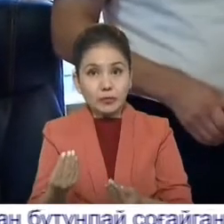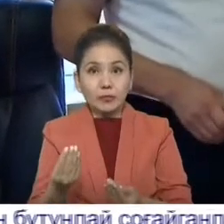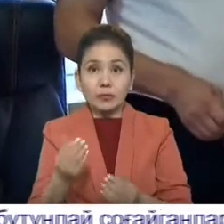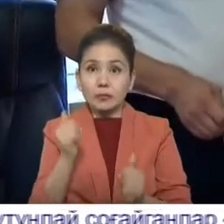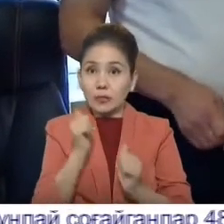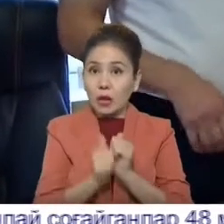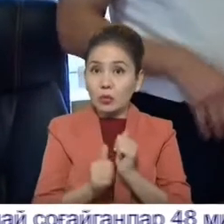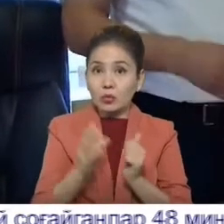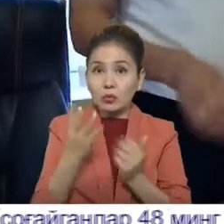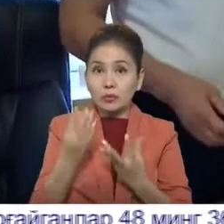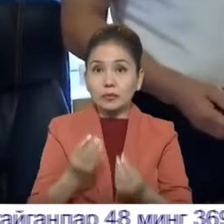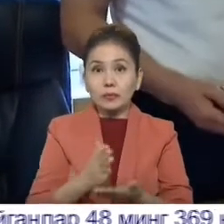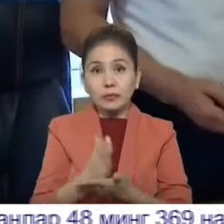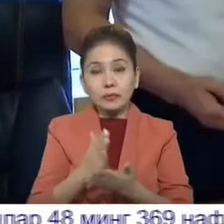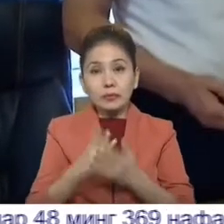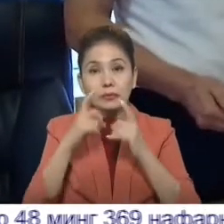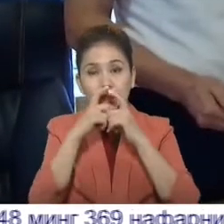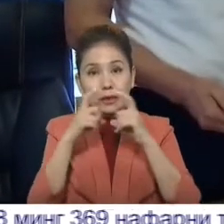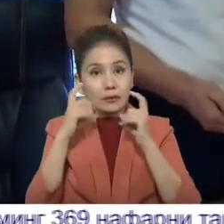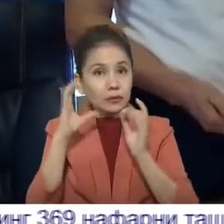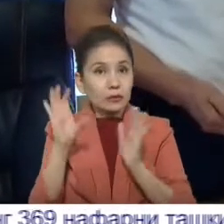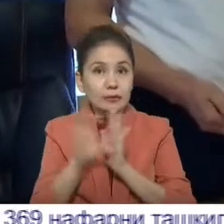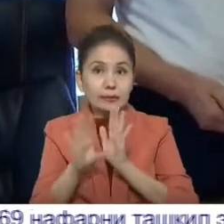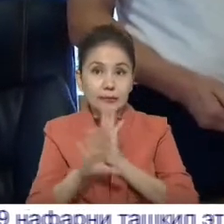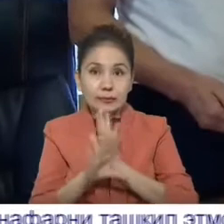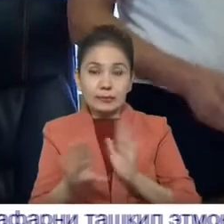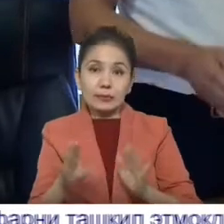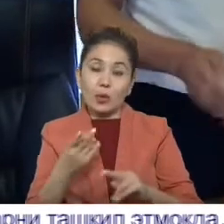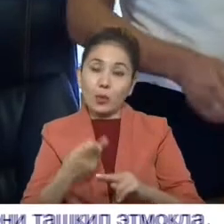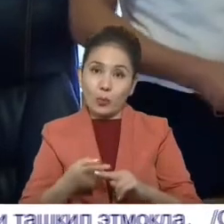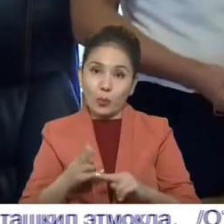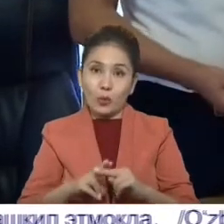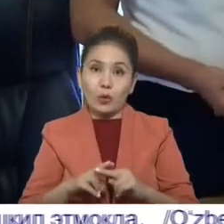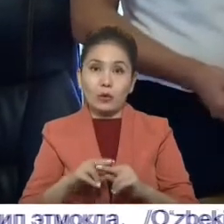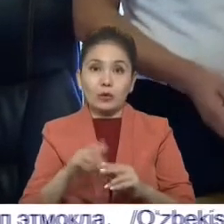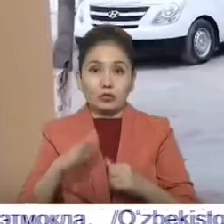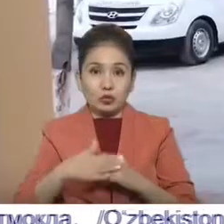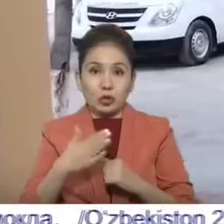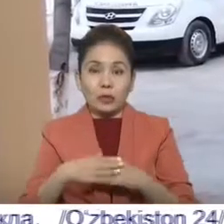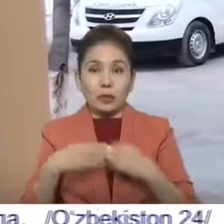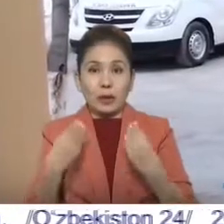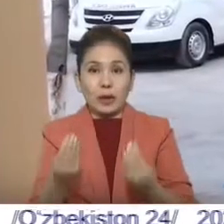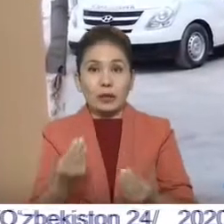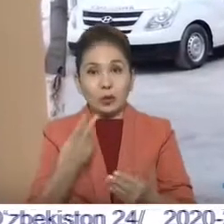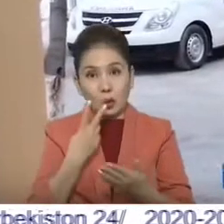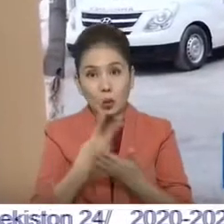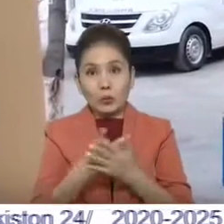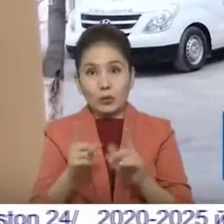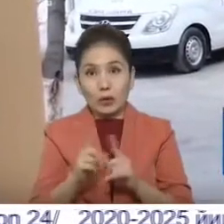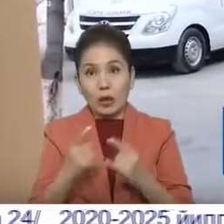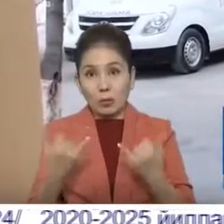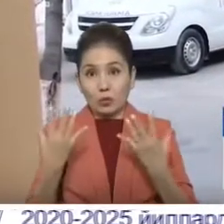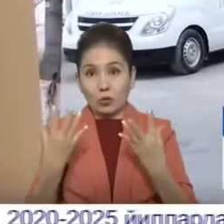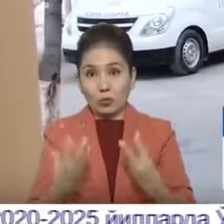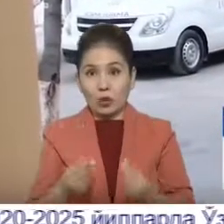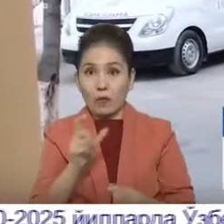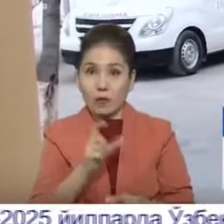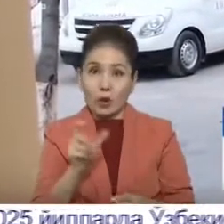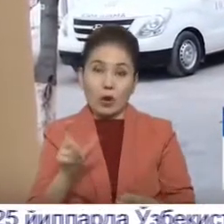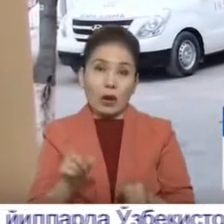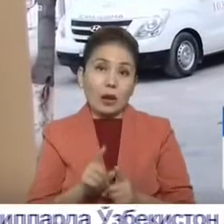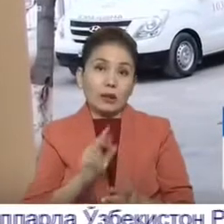turolmaydi, lekin shu karantin qoidalarini bajarmayotgan holat bo'ladigan bo'lsa, bu ularga nisbatan chora ko'rilyapti. Ko'rib turganingizdek, bugungi kunda fuqarolar ham,